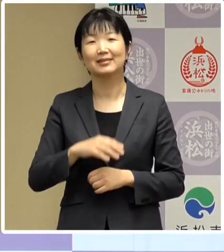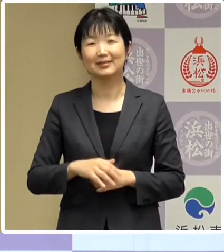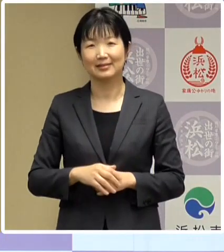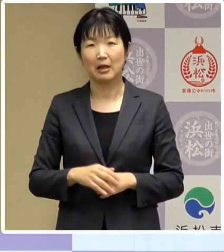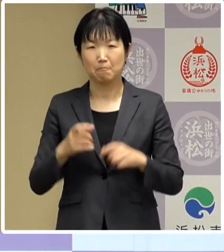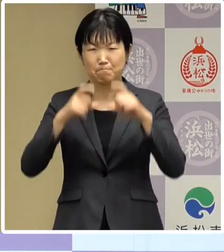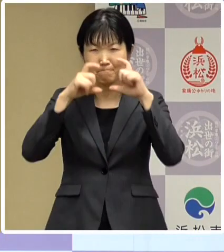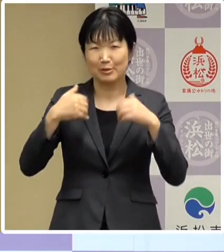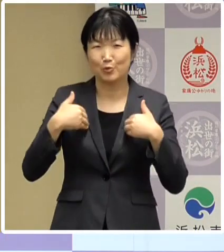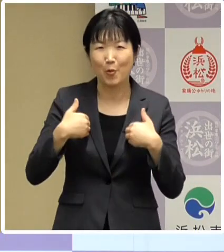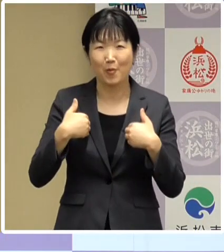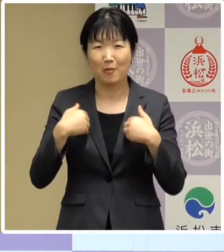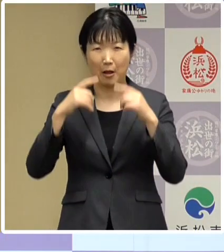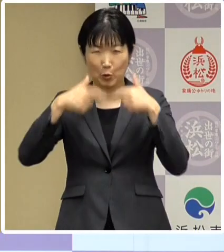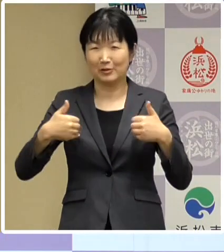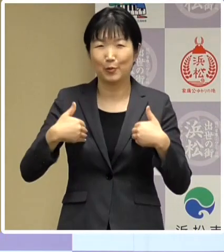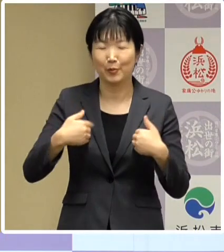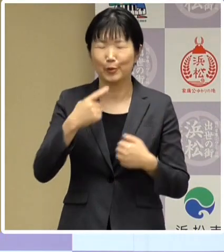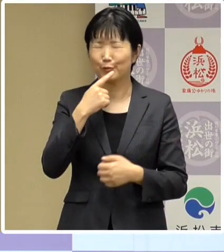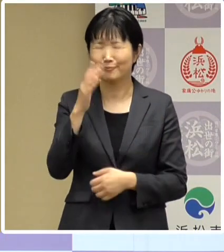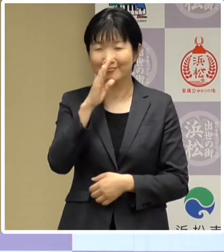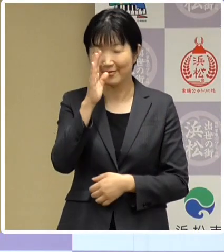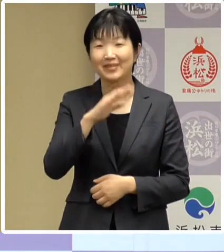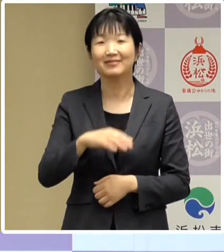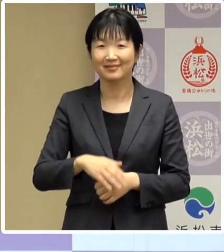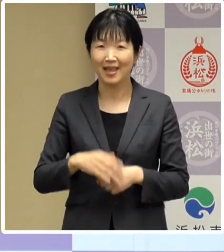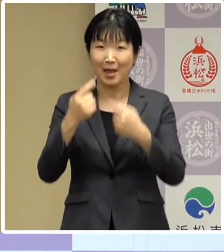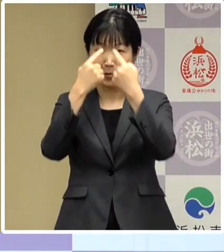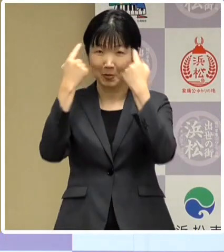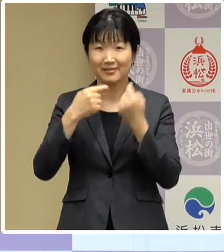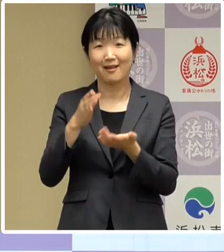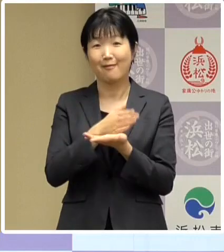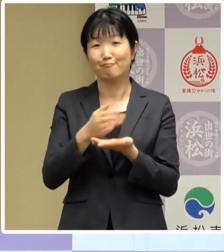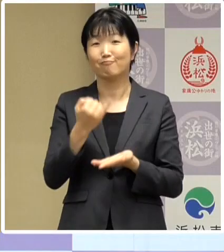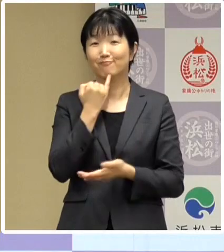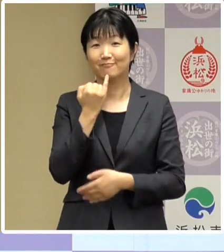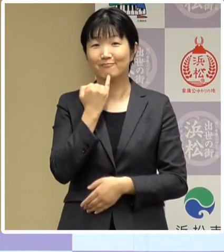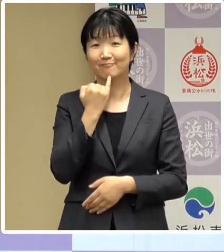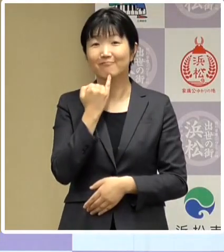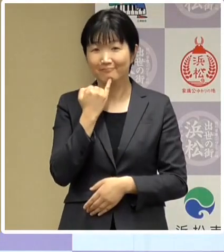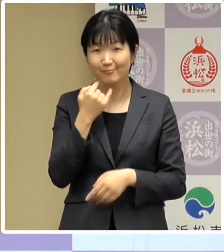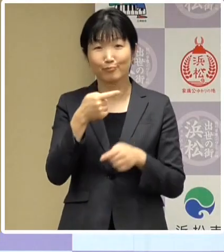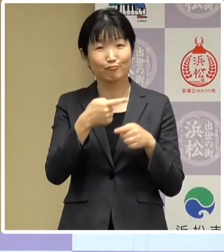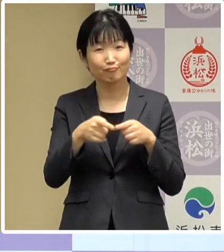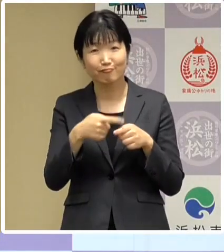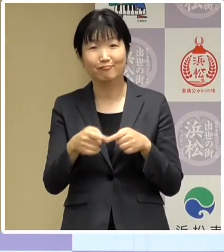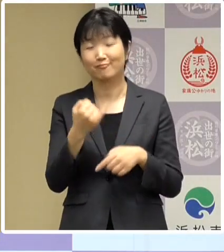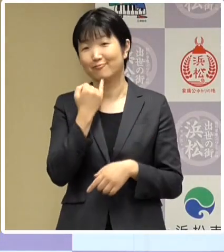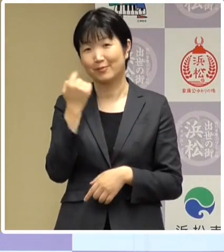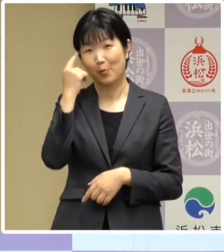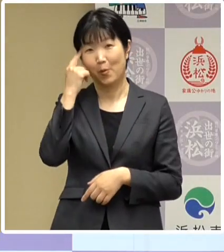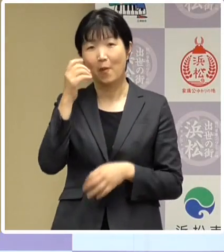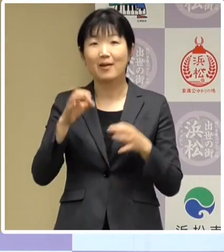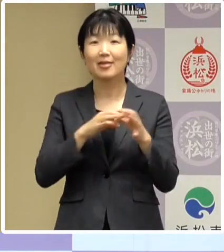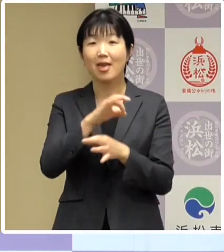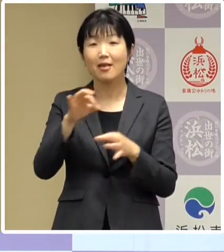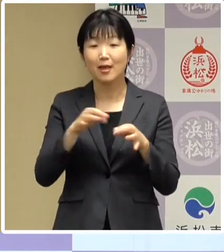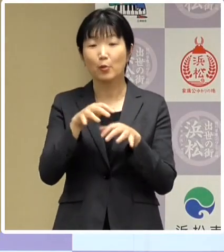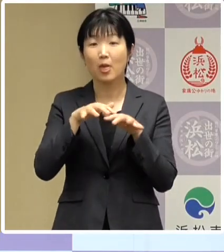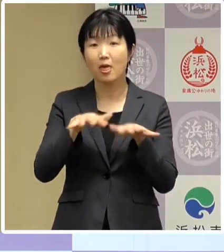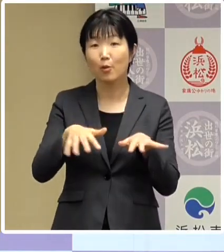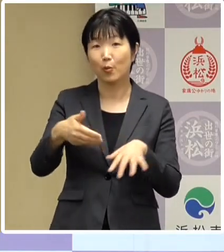スケールが取れたっていうのもおかしな話になって、まあ、それでいいんじゃないかなというふうに思いますし、まあ、経済自体に対しては